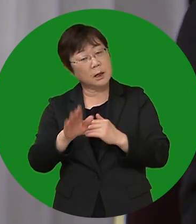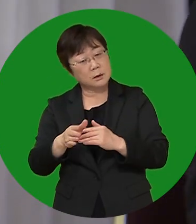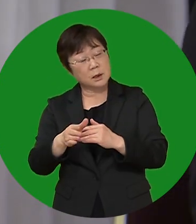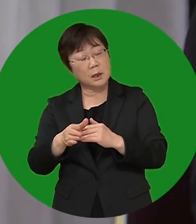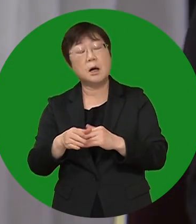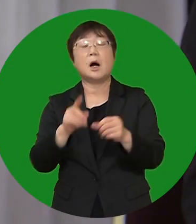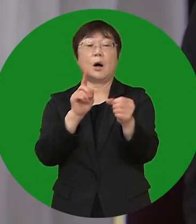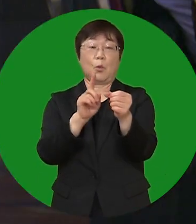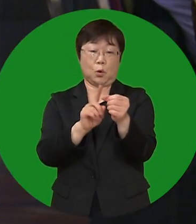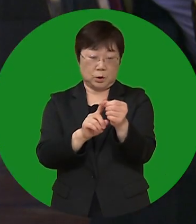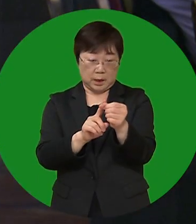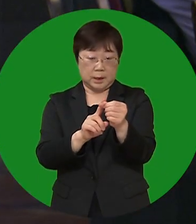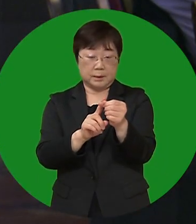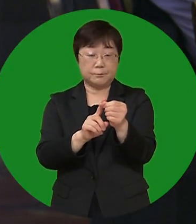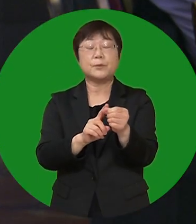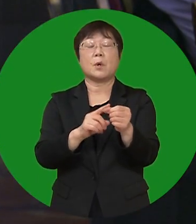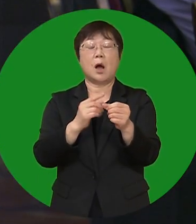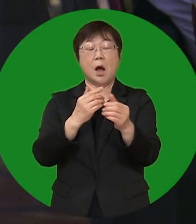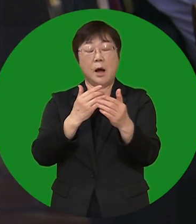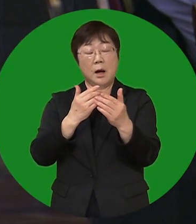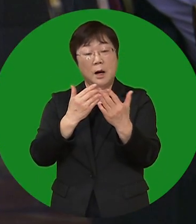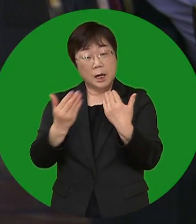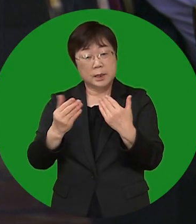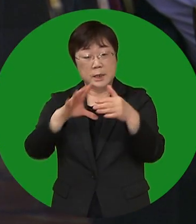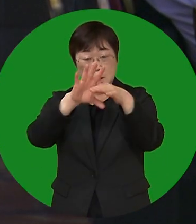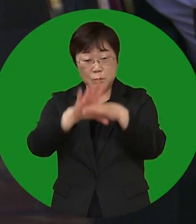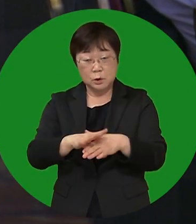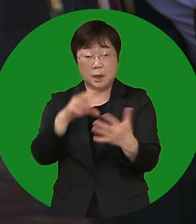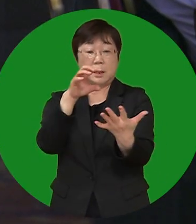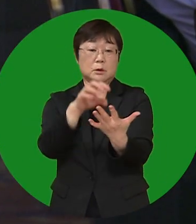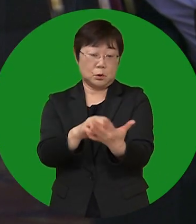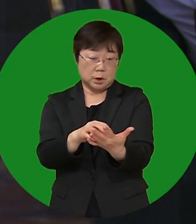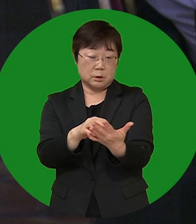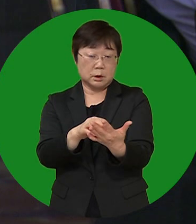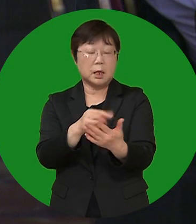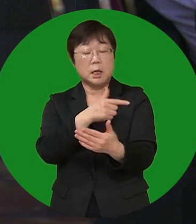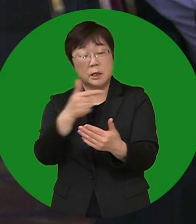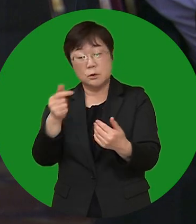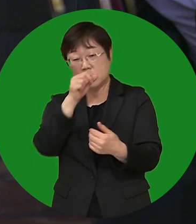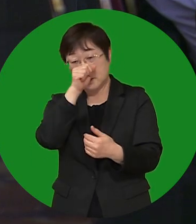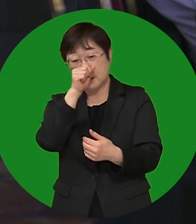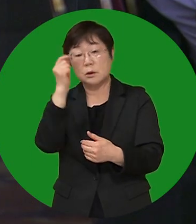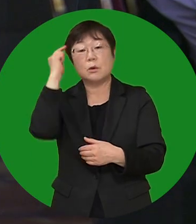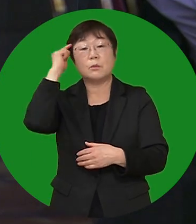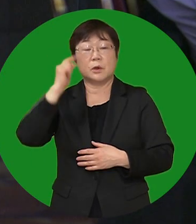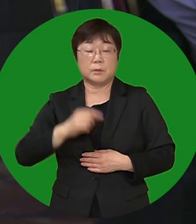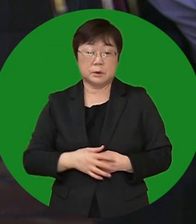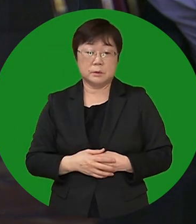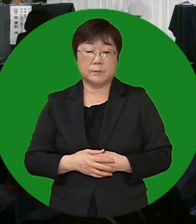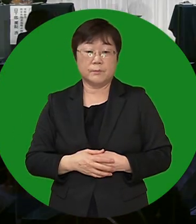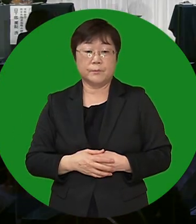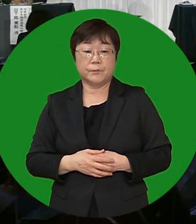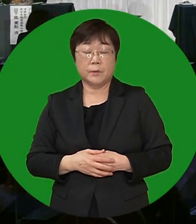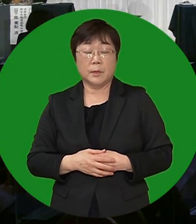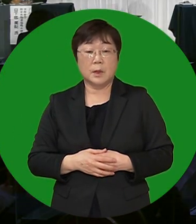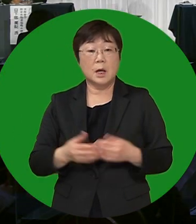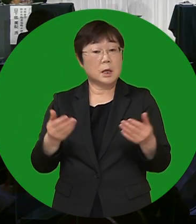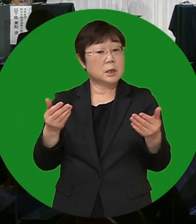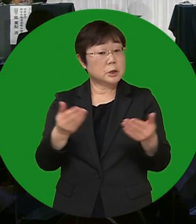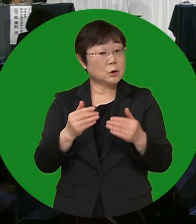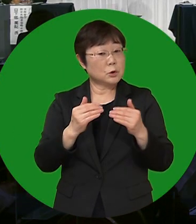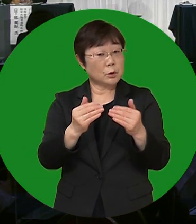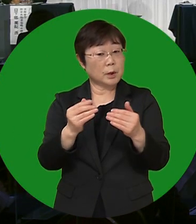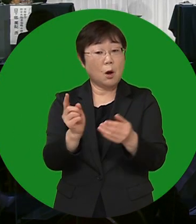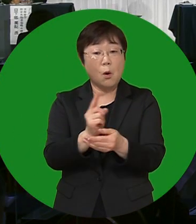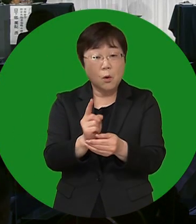だろうやはりパパスここを明文化をしていただくということは非常によろしいんじゃないかなというふうに思っていますそれで授業の